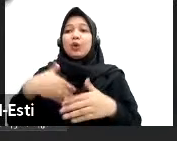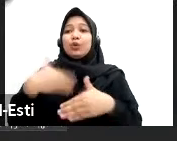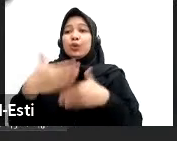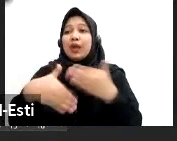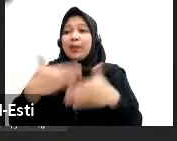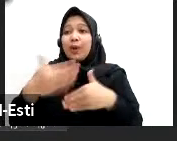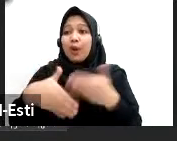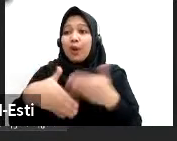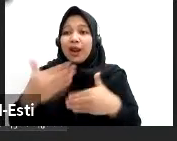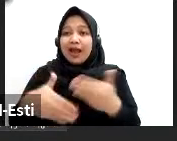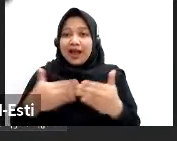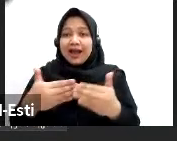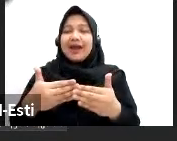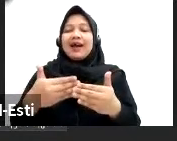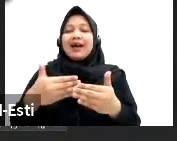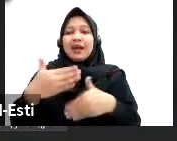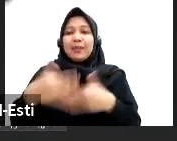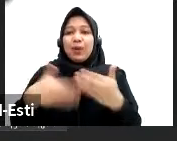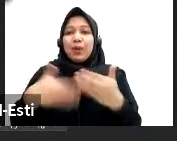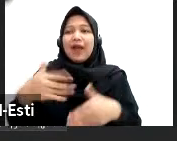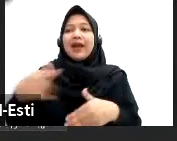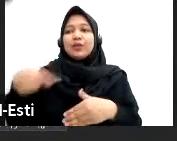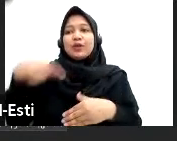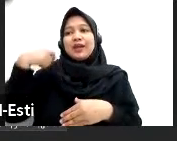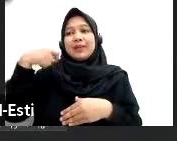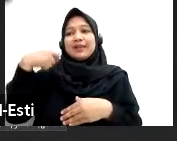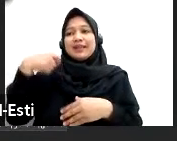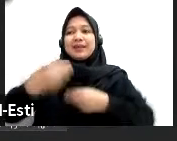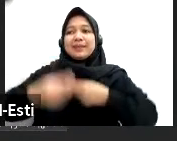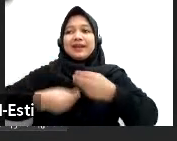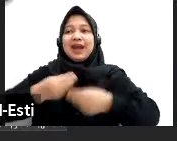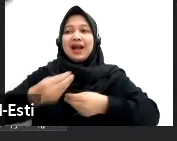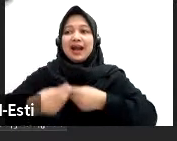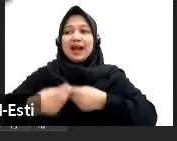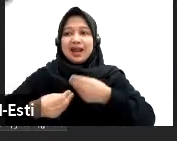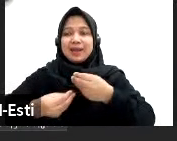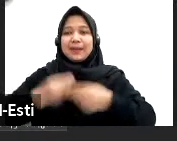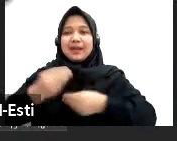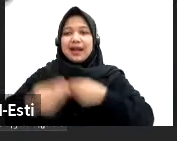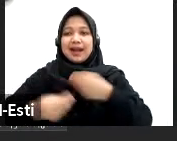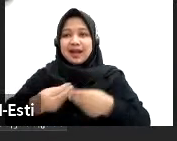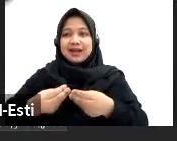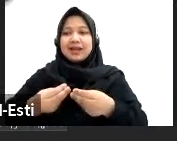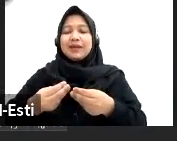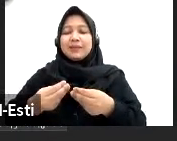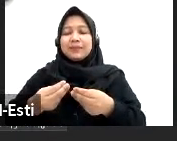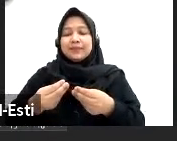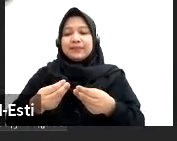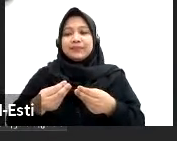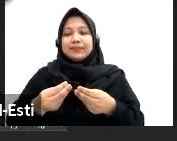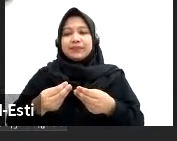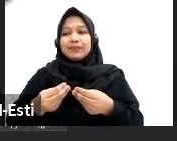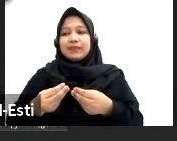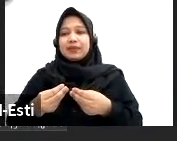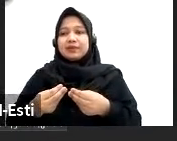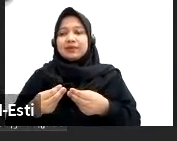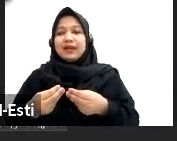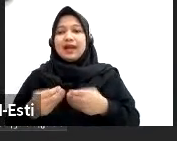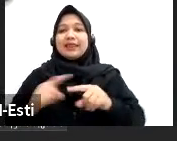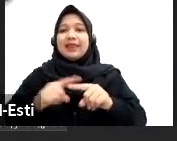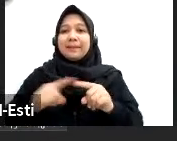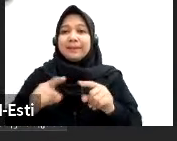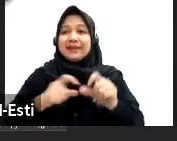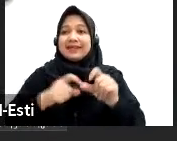sebaiknya kita yang lolos sebagai ketika kita mulai sebagai ini sebagai koordinator disini tetapi servernya sendiri